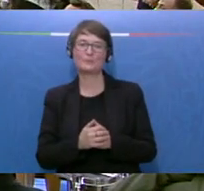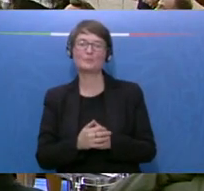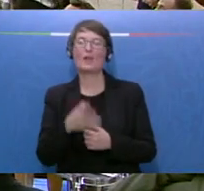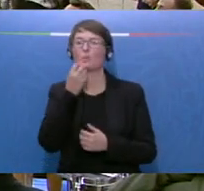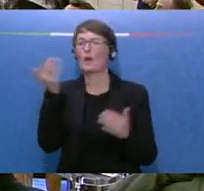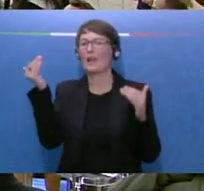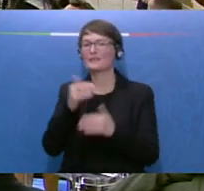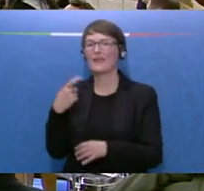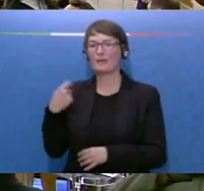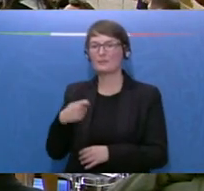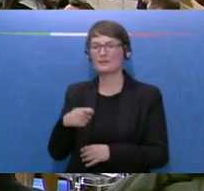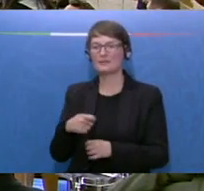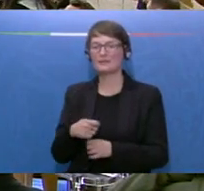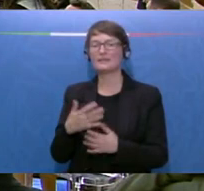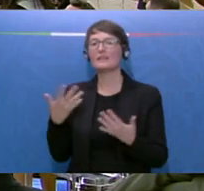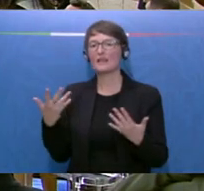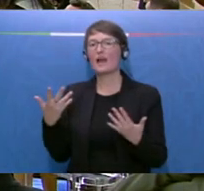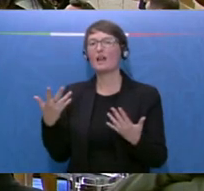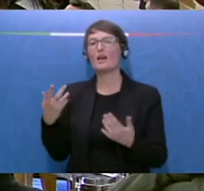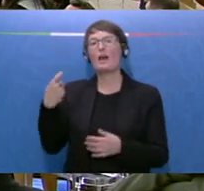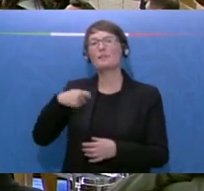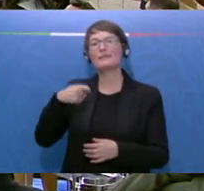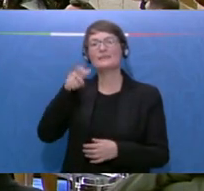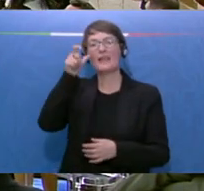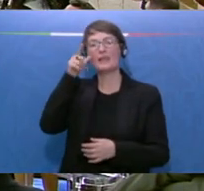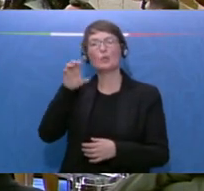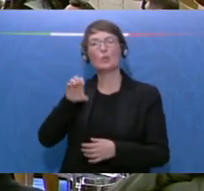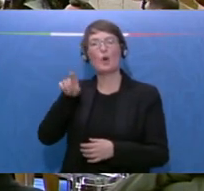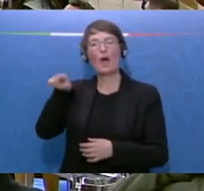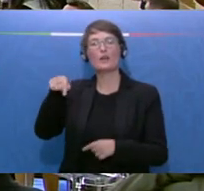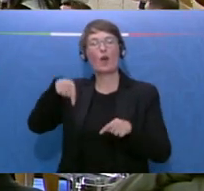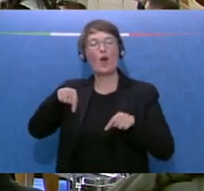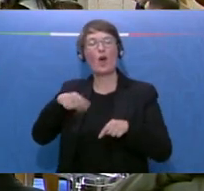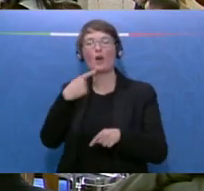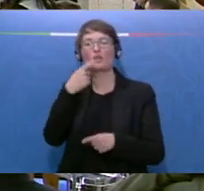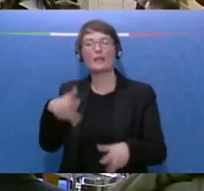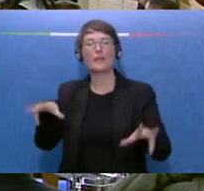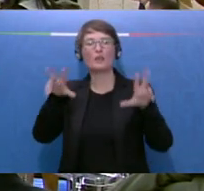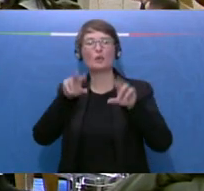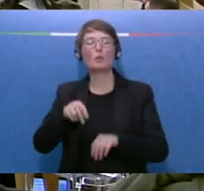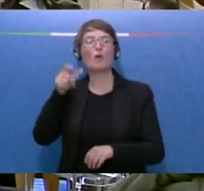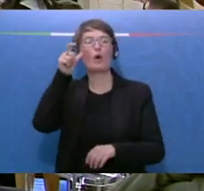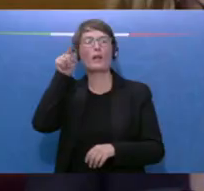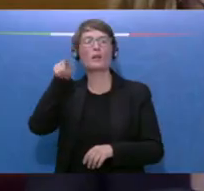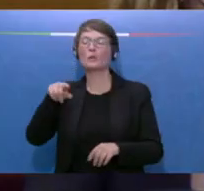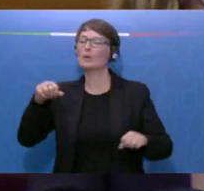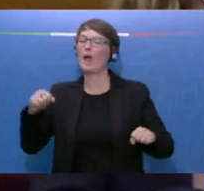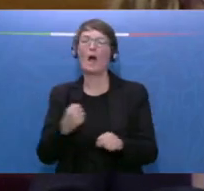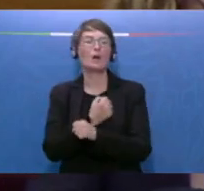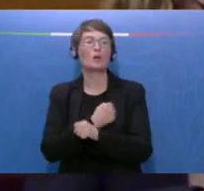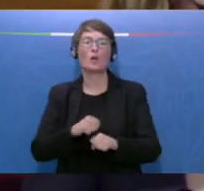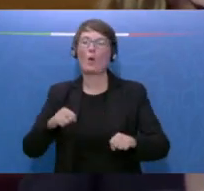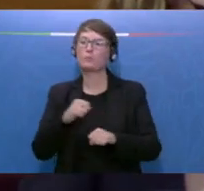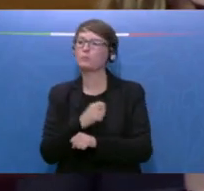il presidente turco erdogan oggi a libero ribadito un'altra volta che turchia non possa più accogliere i